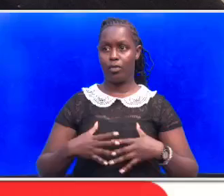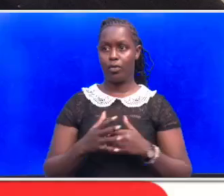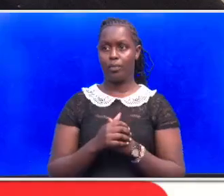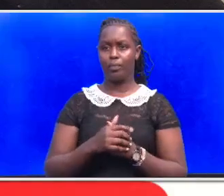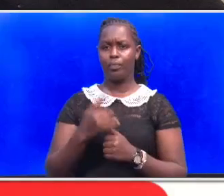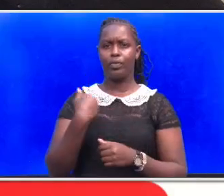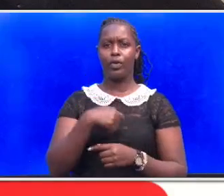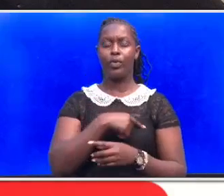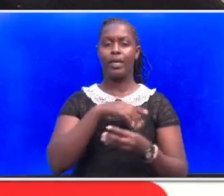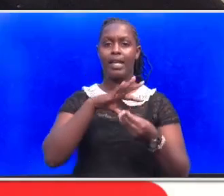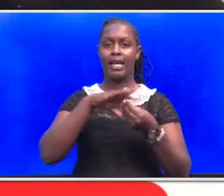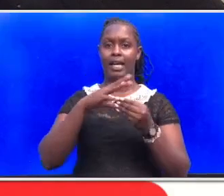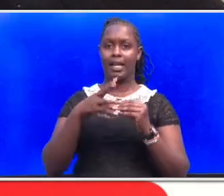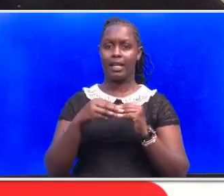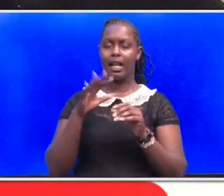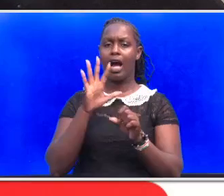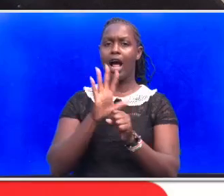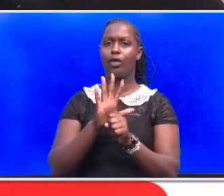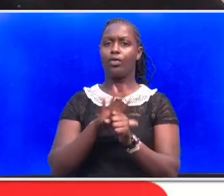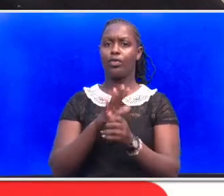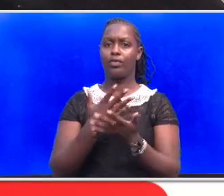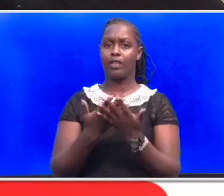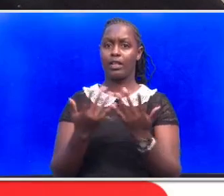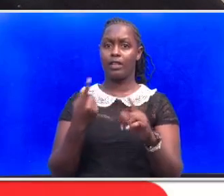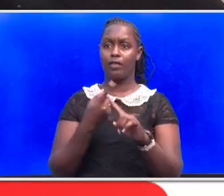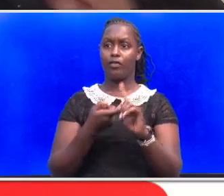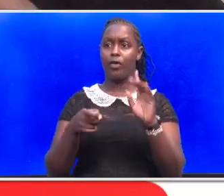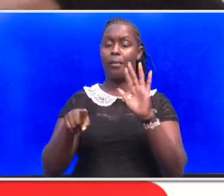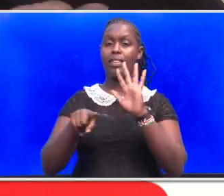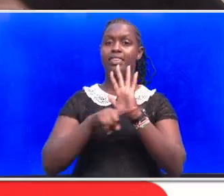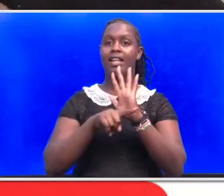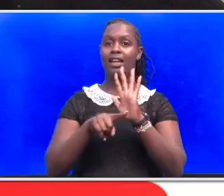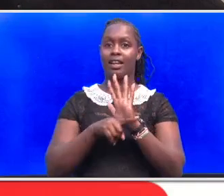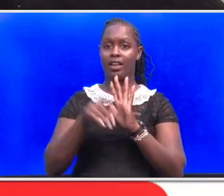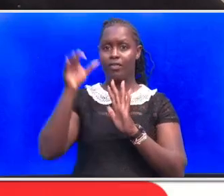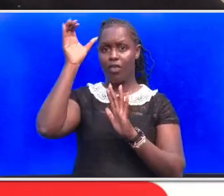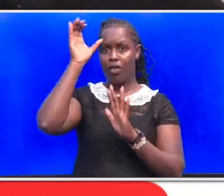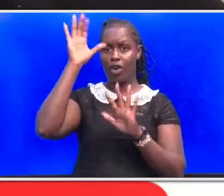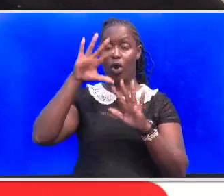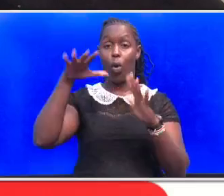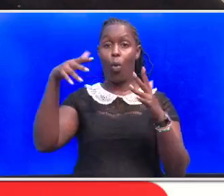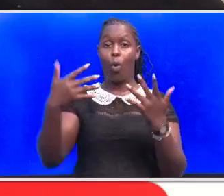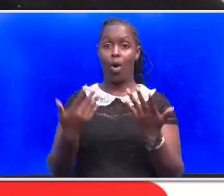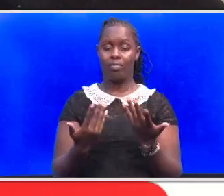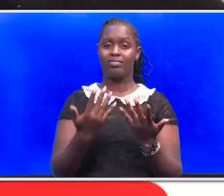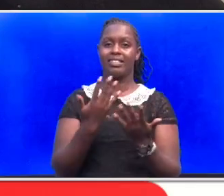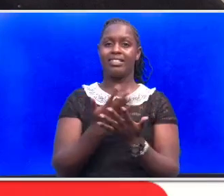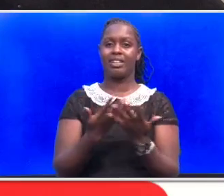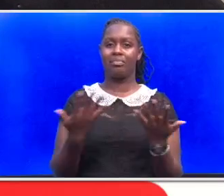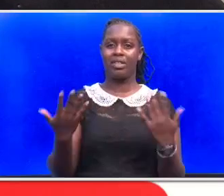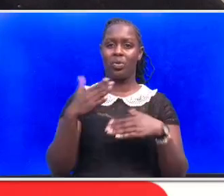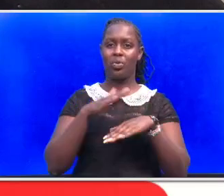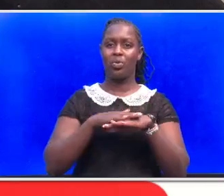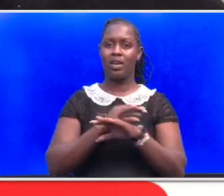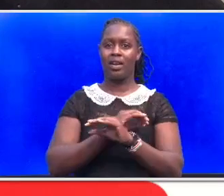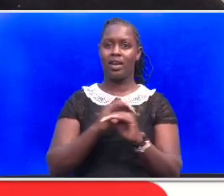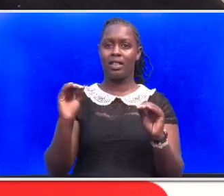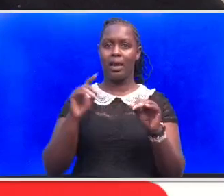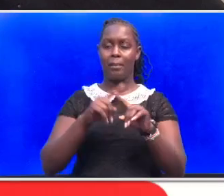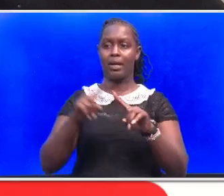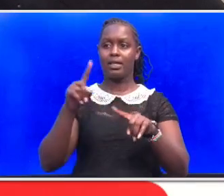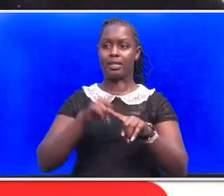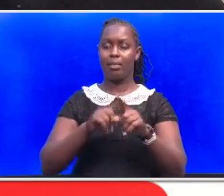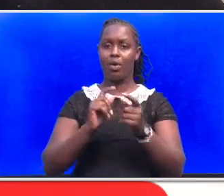created numbers from doing the negative content or from doing the immoral content. It's high time you convert that to